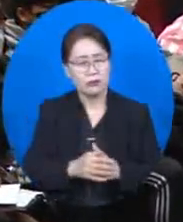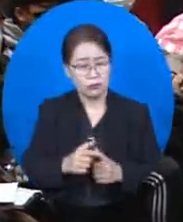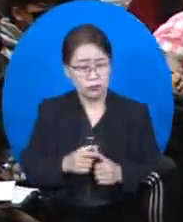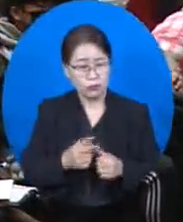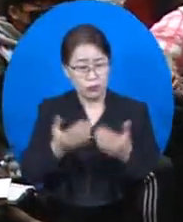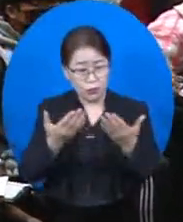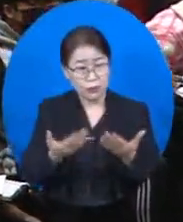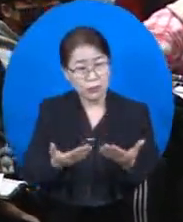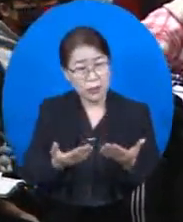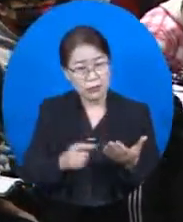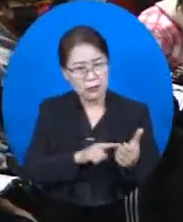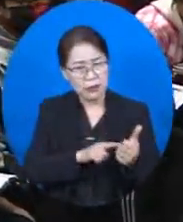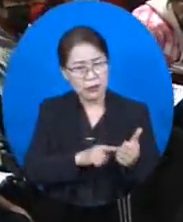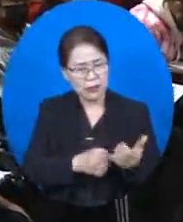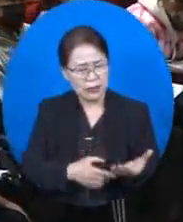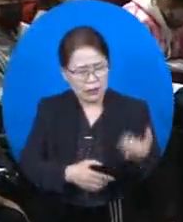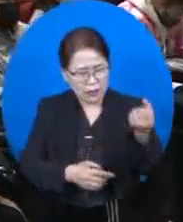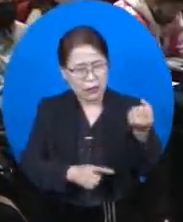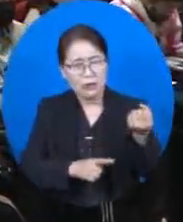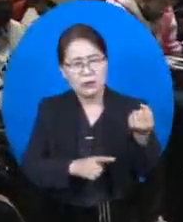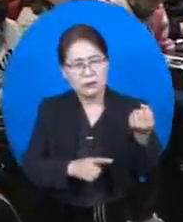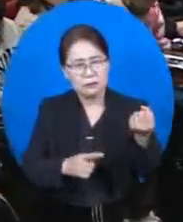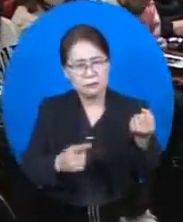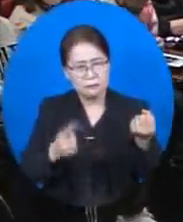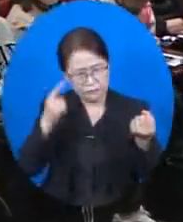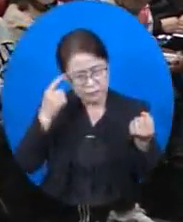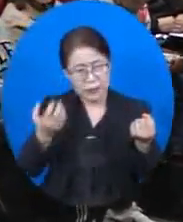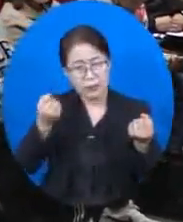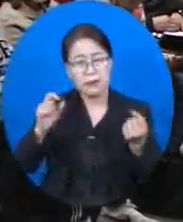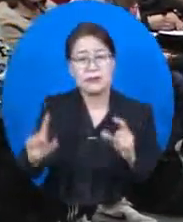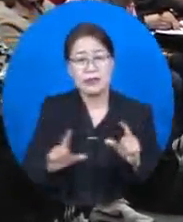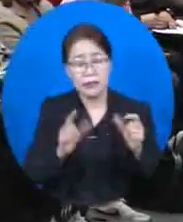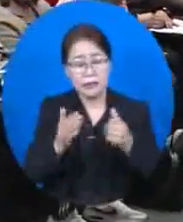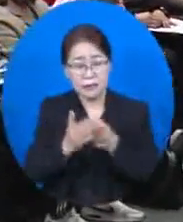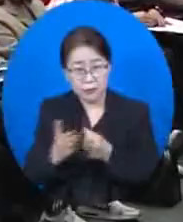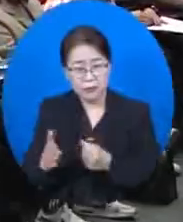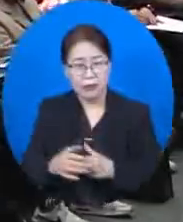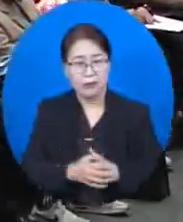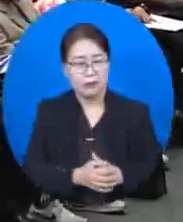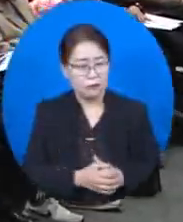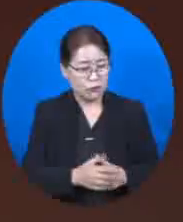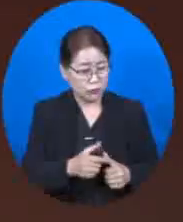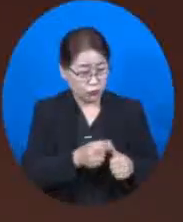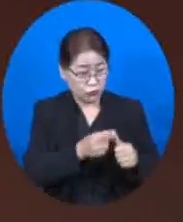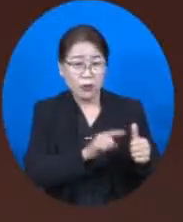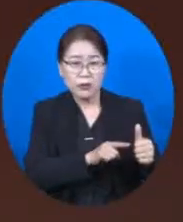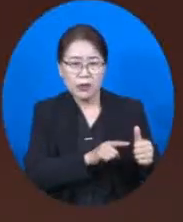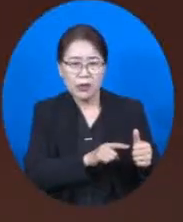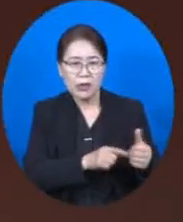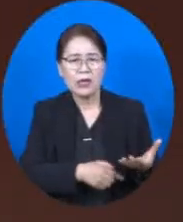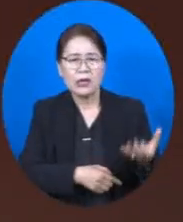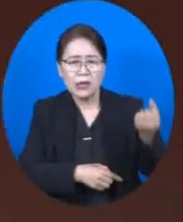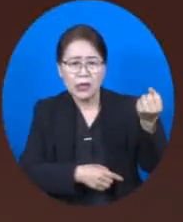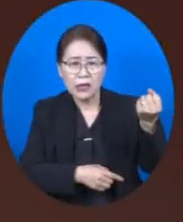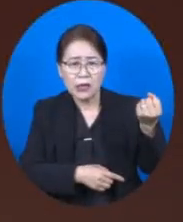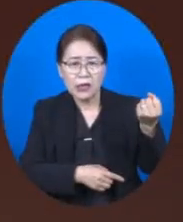구원을 단순히 소유로만 생각하기 때문에 그렇습니다 구원은 소유다